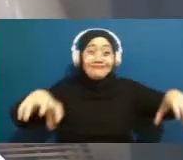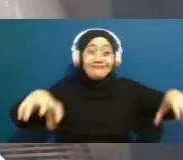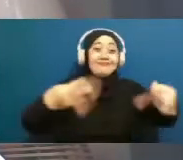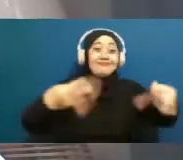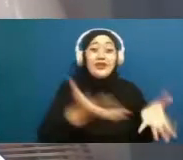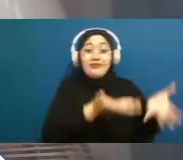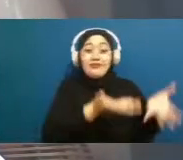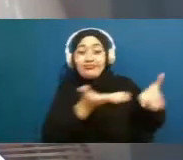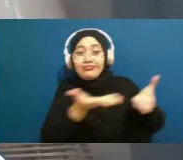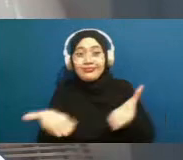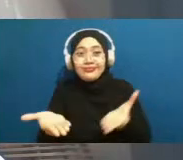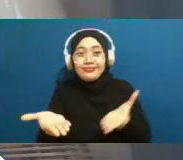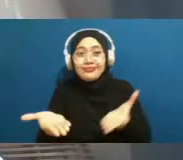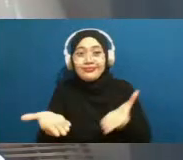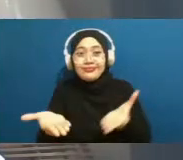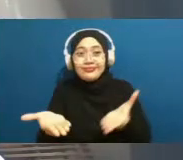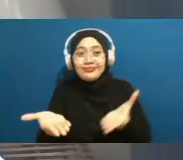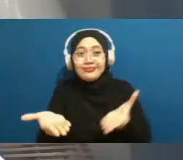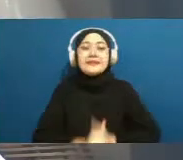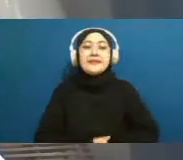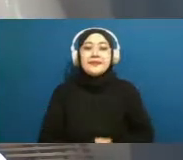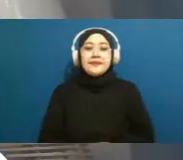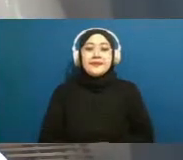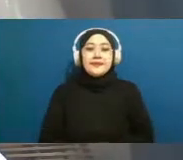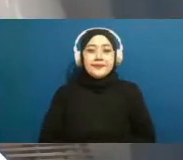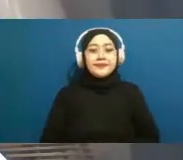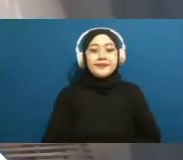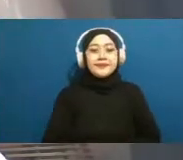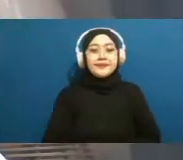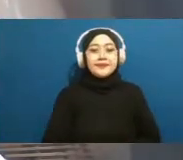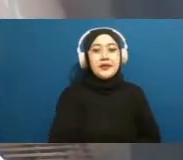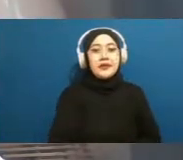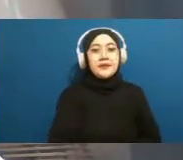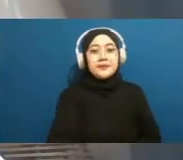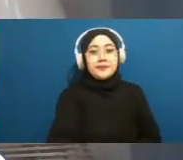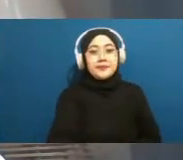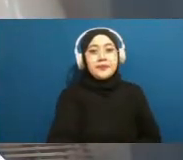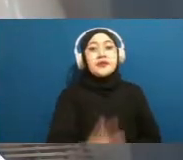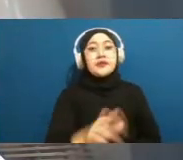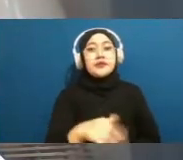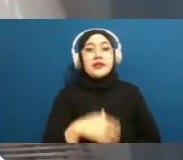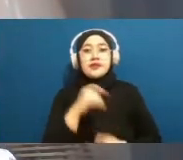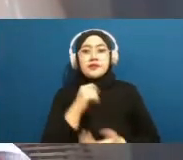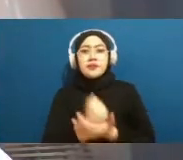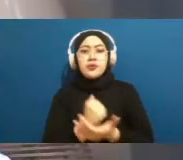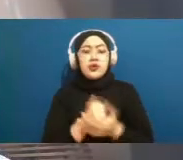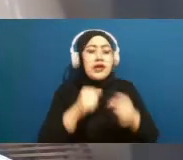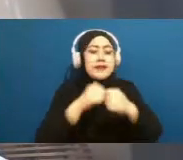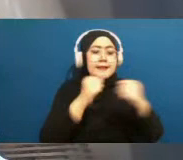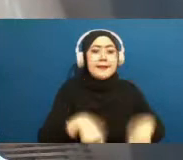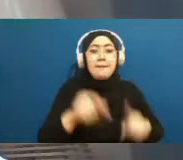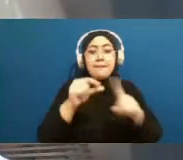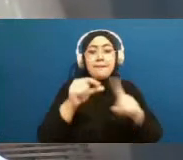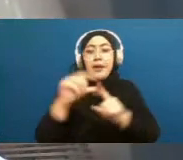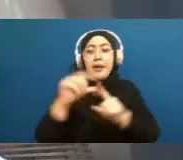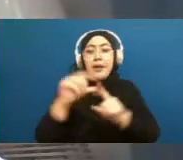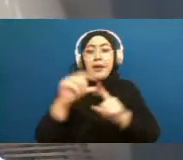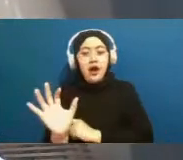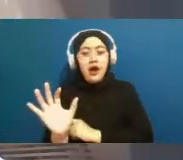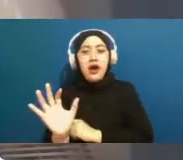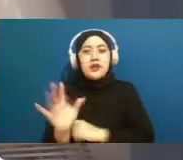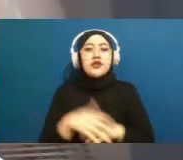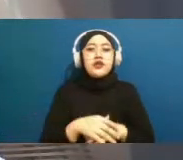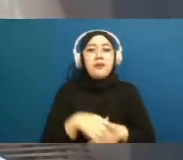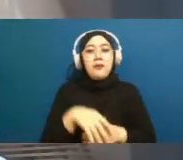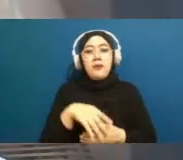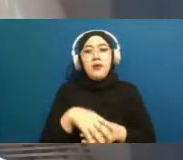sudah kita sajikan apa namanya matang. Jadi tidak berdasarkan PO atau order baru dibuat gitu. Jadi udah